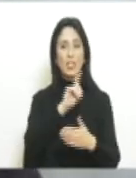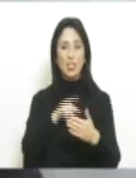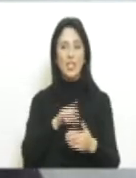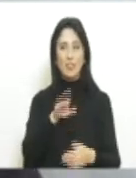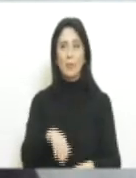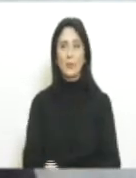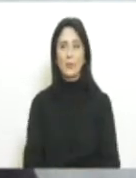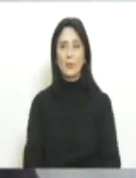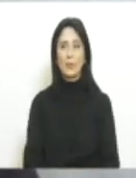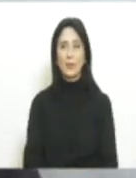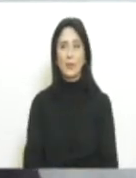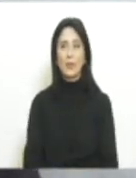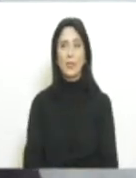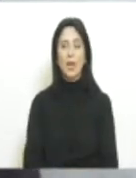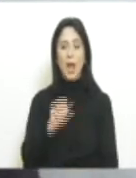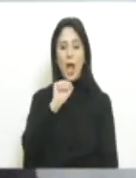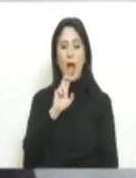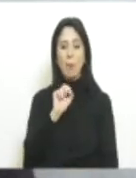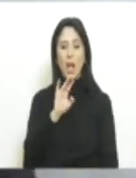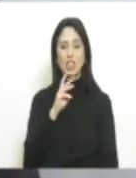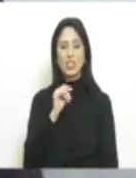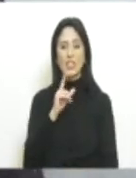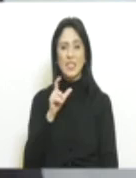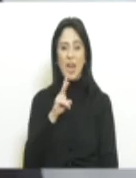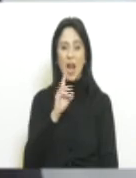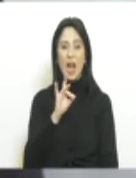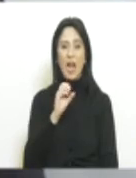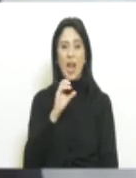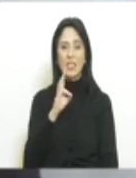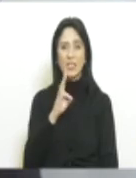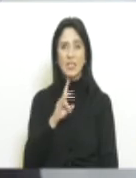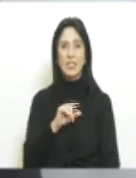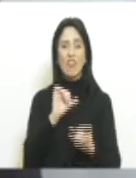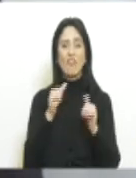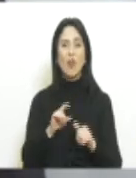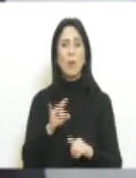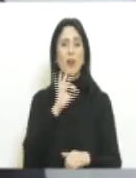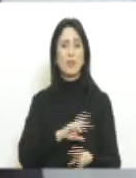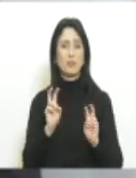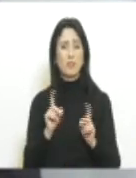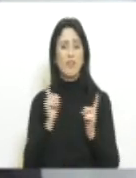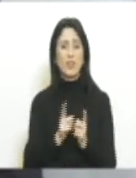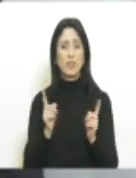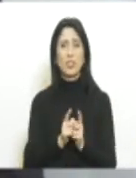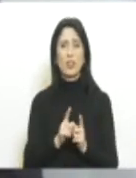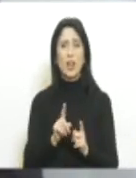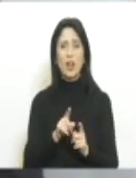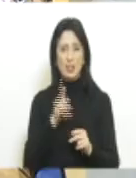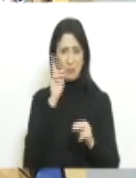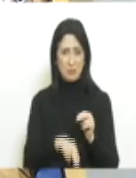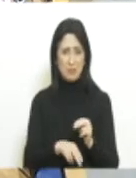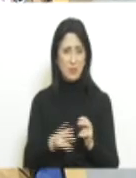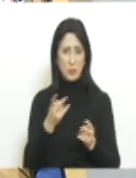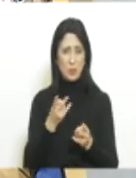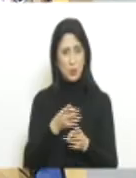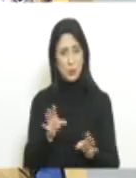კითხვას. აბაშიძე კარასინის ფორმატზე მინდა კითხოთ, რა სარგებელი მოაქვს ამ ფორმატს და ხომ არ ამოწურა ამ ფორმატმა თავისი